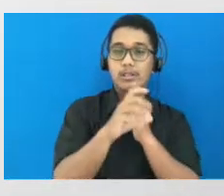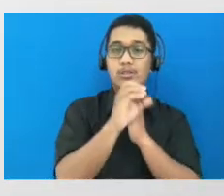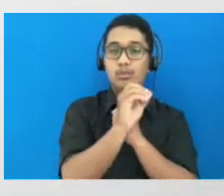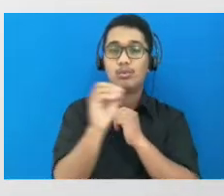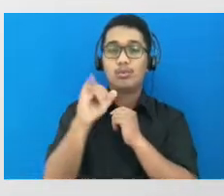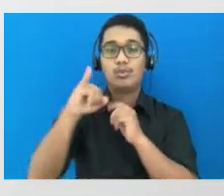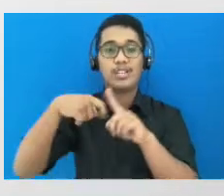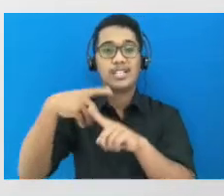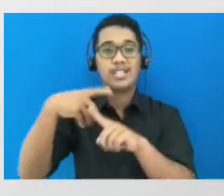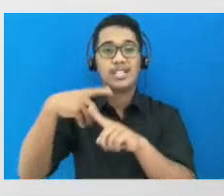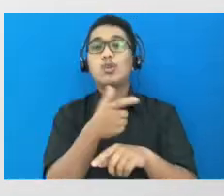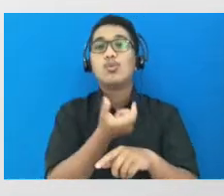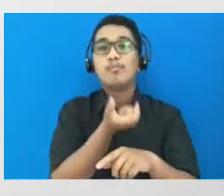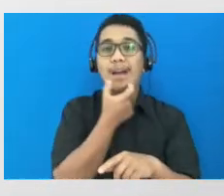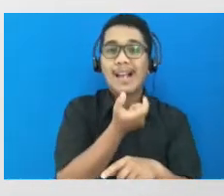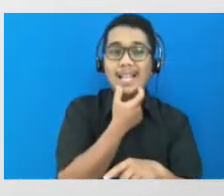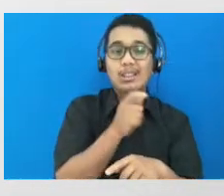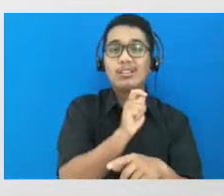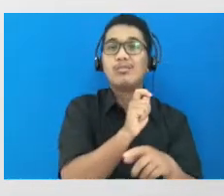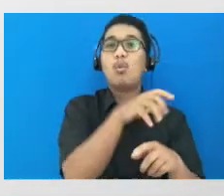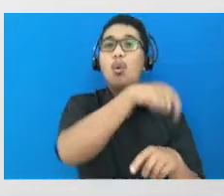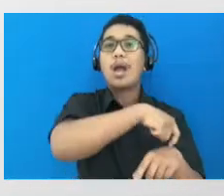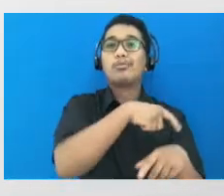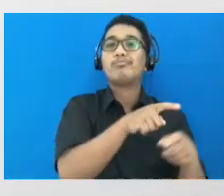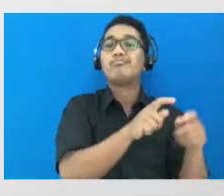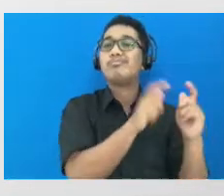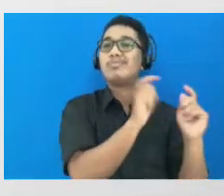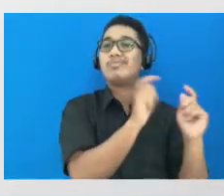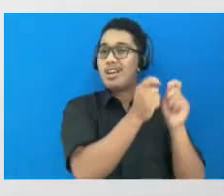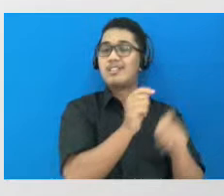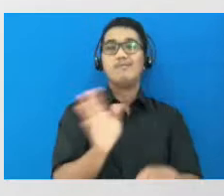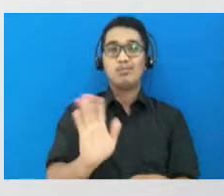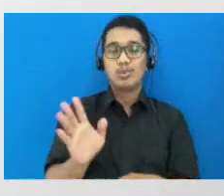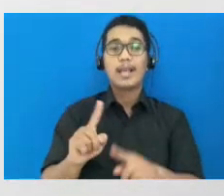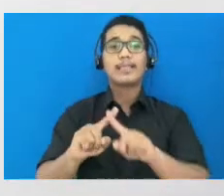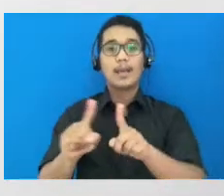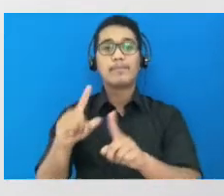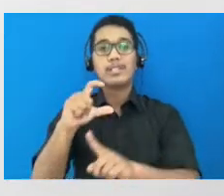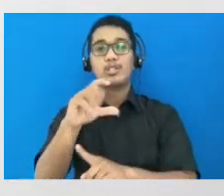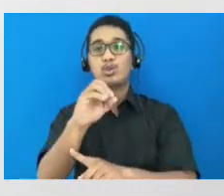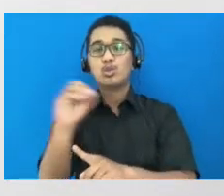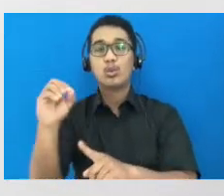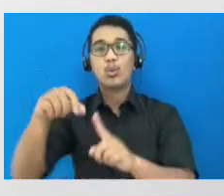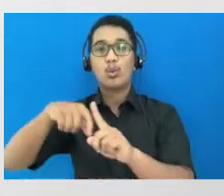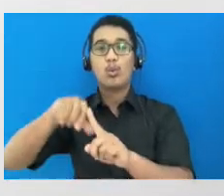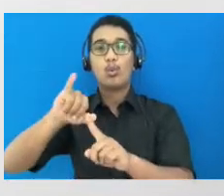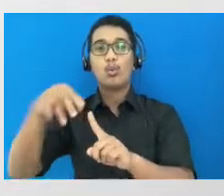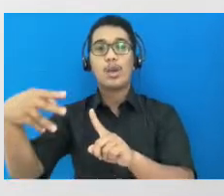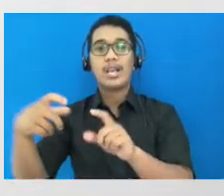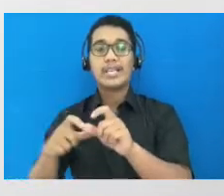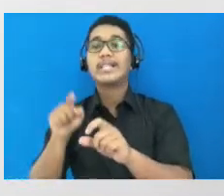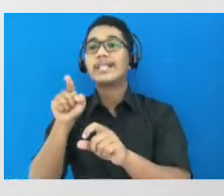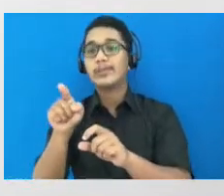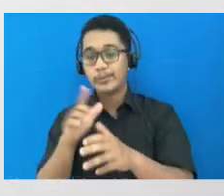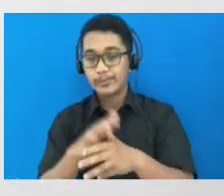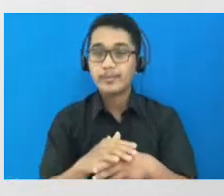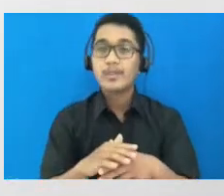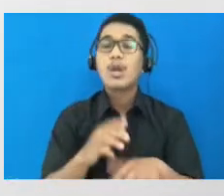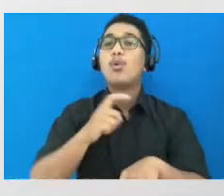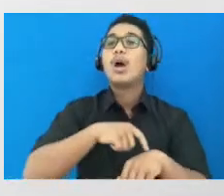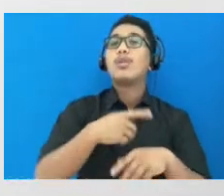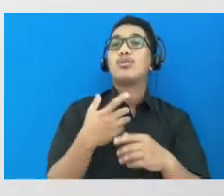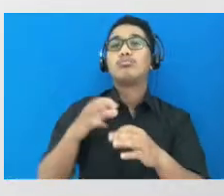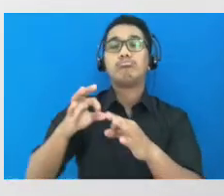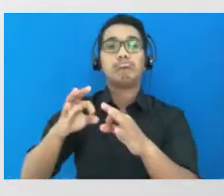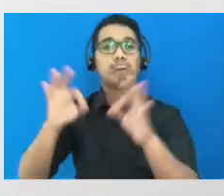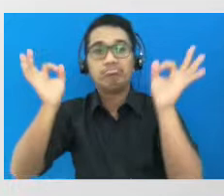kita lebaran, tetapi cookies itu istilahnya adalah saat kita mau browsing internet